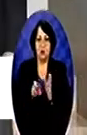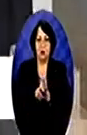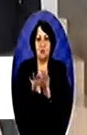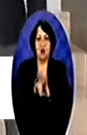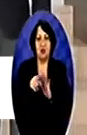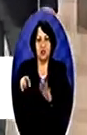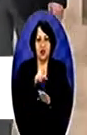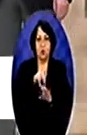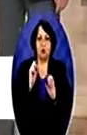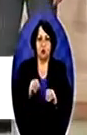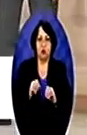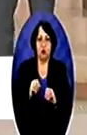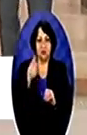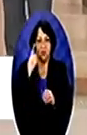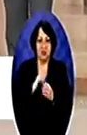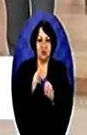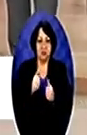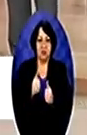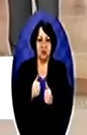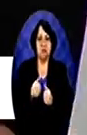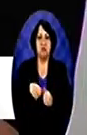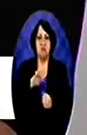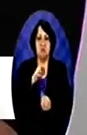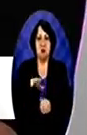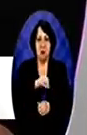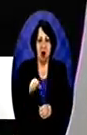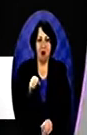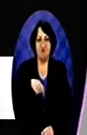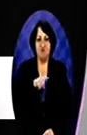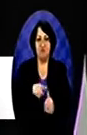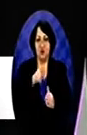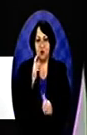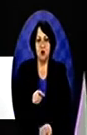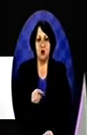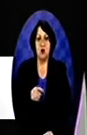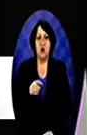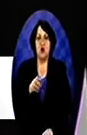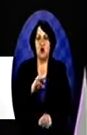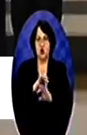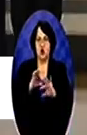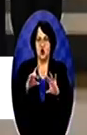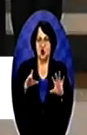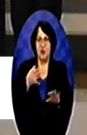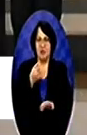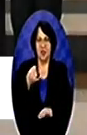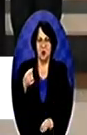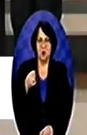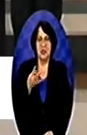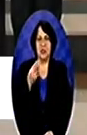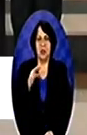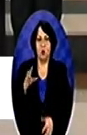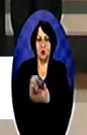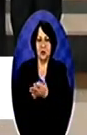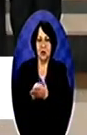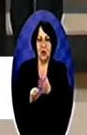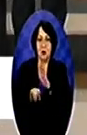салбарын шагналыг түүнд авчирлаа. Академич Бямбагийн бүтээлүүд паразит, зоноз, битэг, финоз зэрэг хэд хэдэн өвчнөөс сэргийлэхэд үр дүнгээ